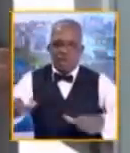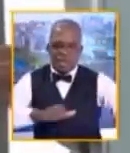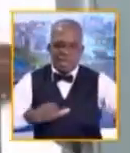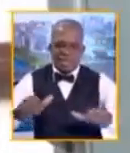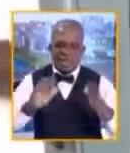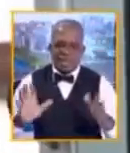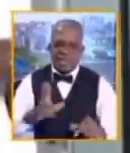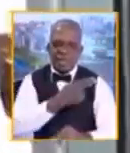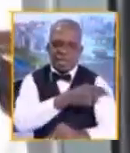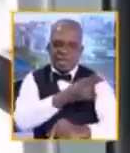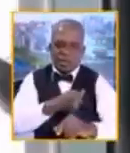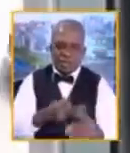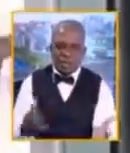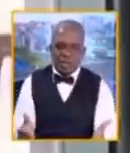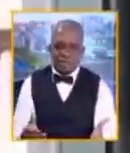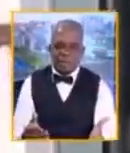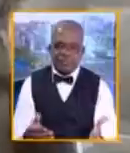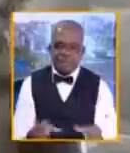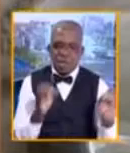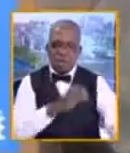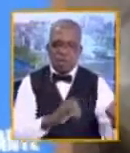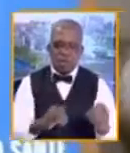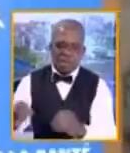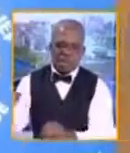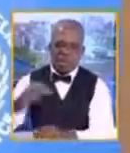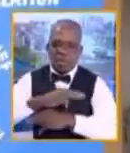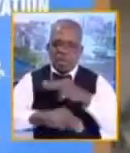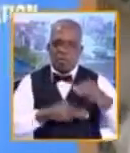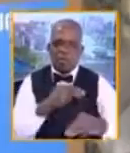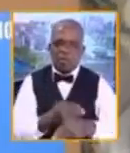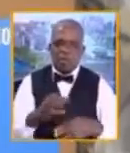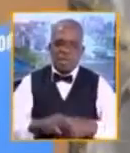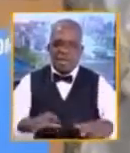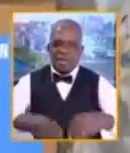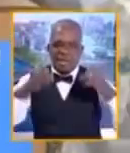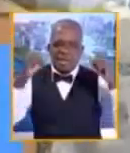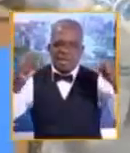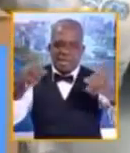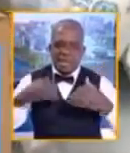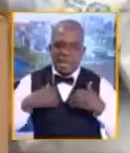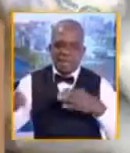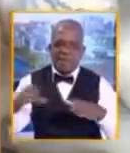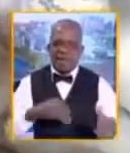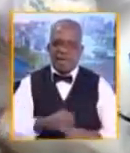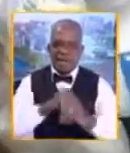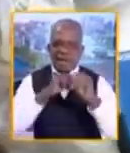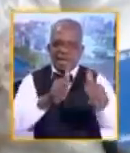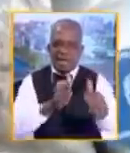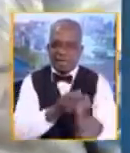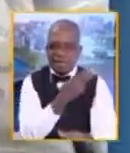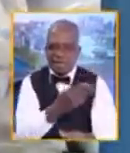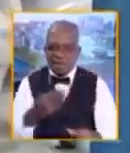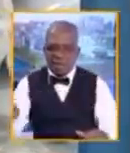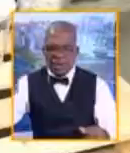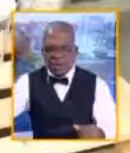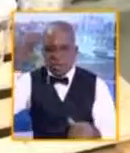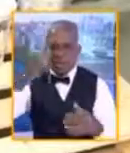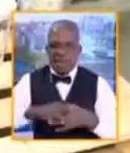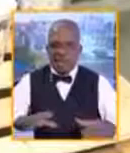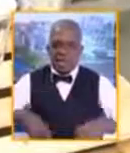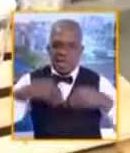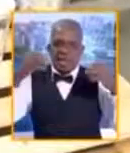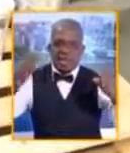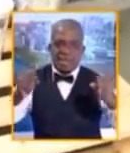secteur l'organisation mondiale de la santé oms vient de faire don de matériels et d'équipements au ministère de la